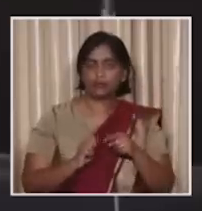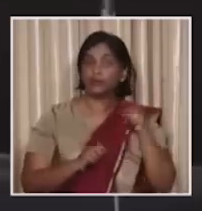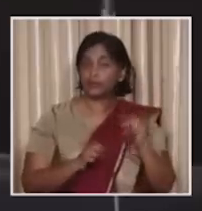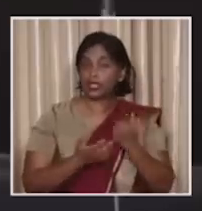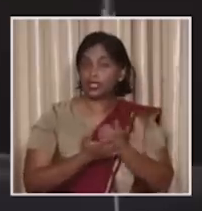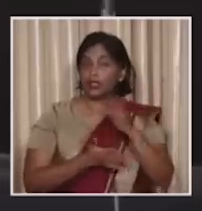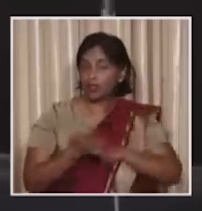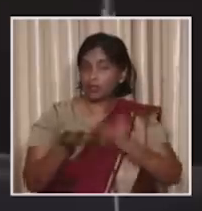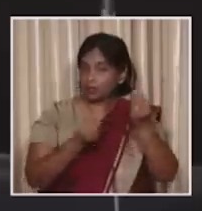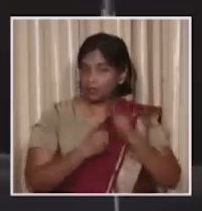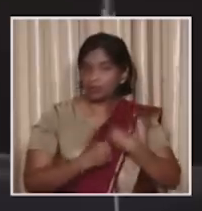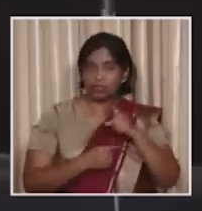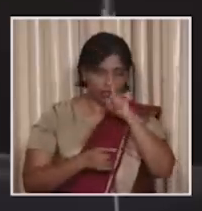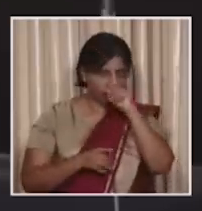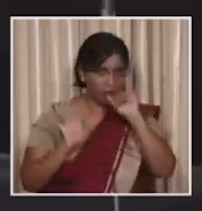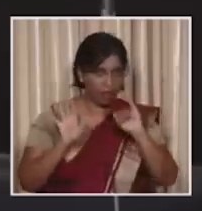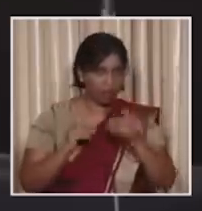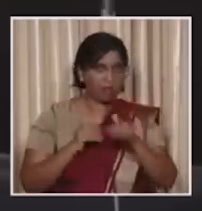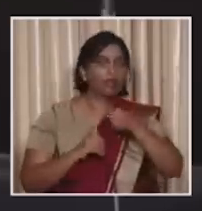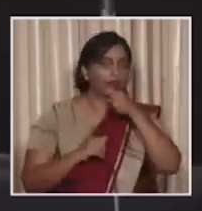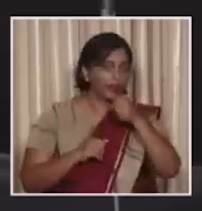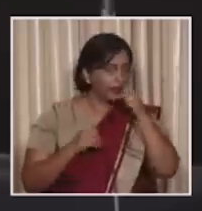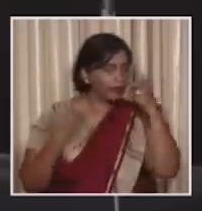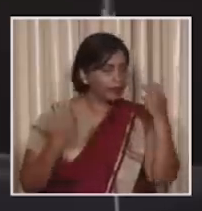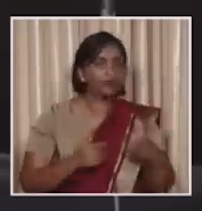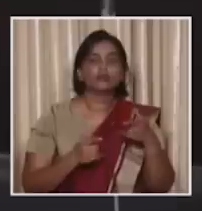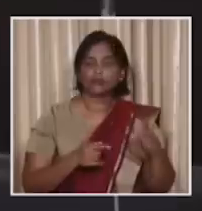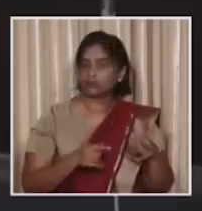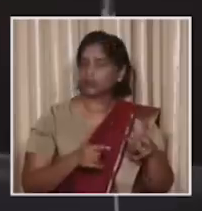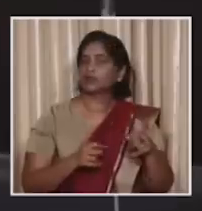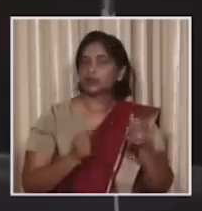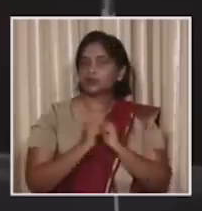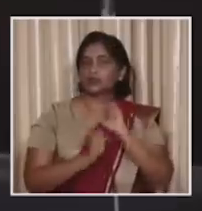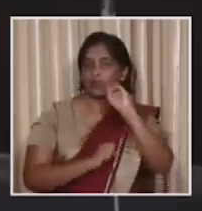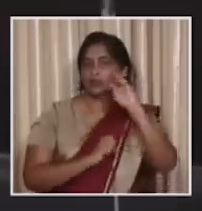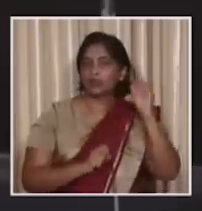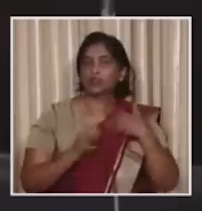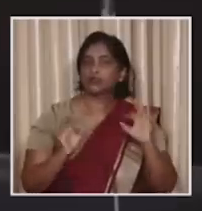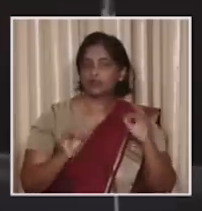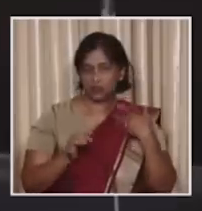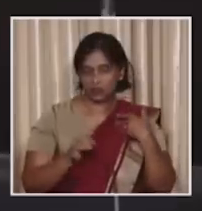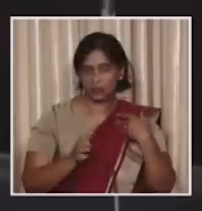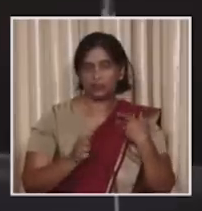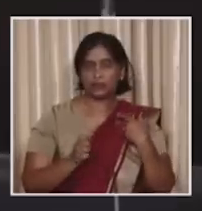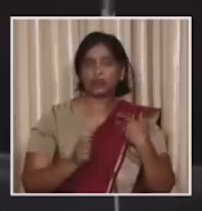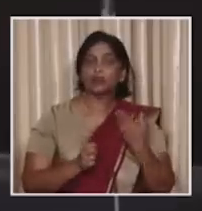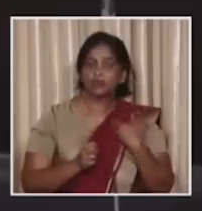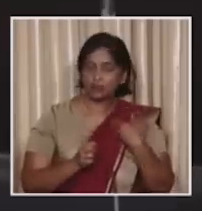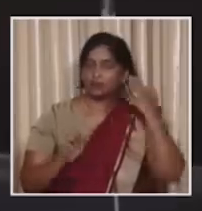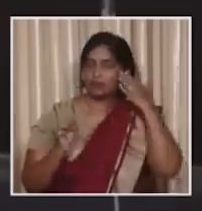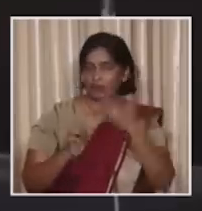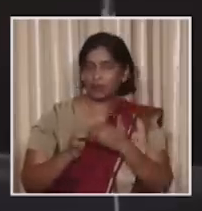මේ ලියුම ඇවිල්ලා සති 6ක් ඇතුළත සමූහ පරීක්ෂණ තියලා අපිට මේක පත්වීම් ටික ලබා දෙන්න අපි සූදානම්ින් ඉන්නවා. මම ඒ